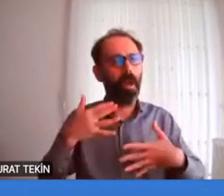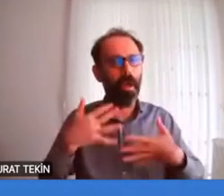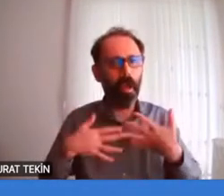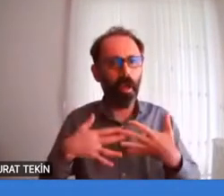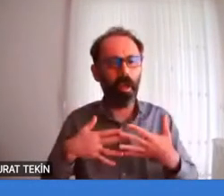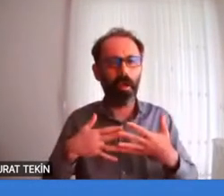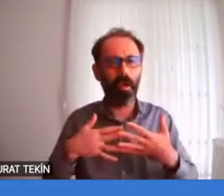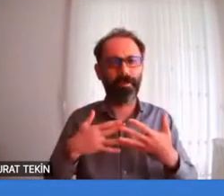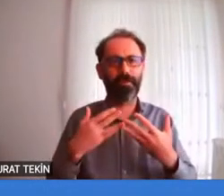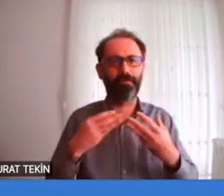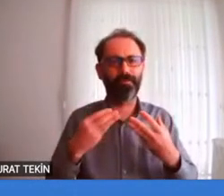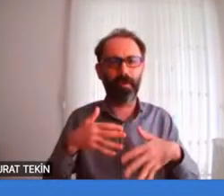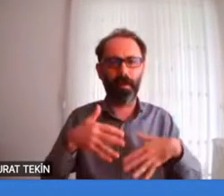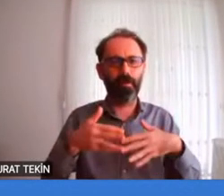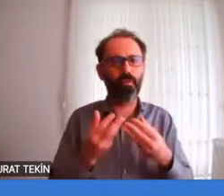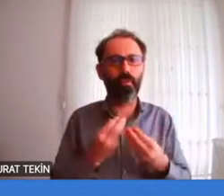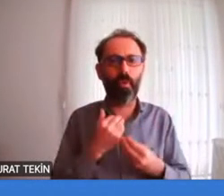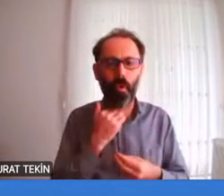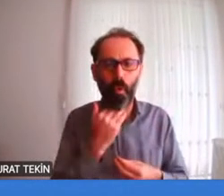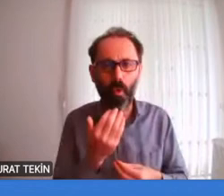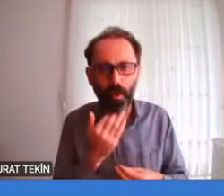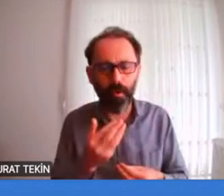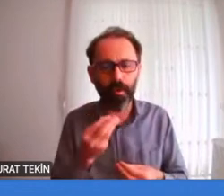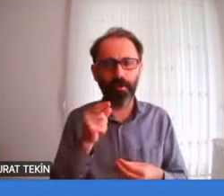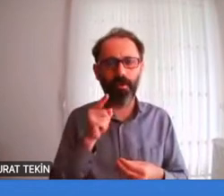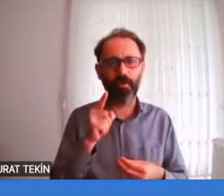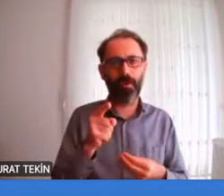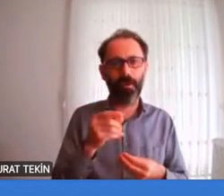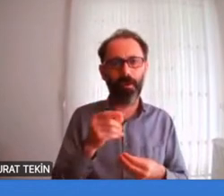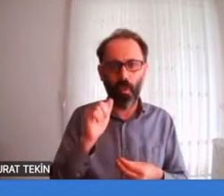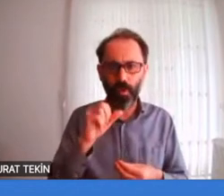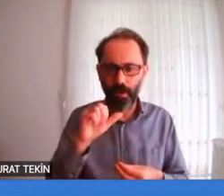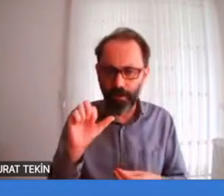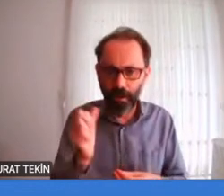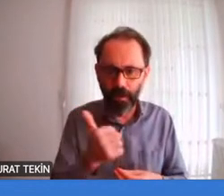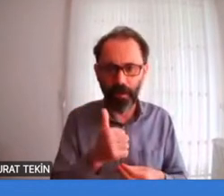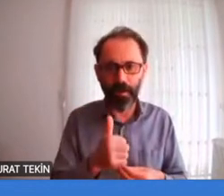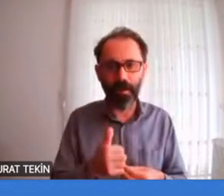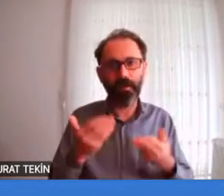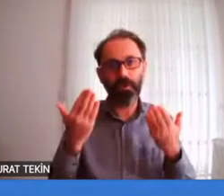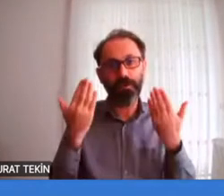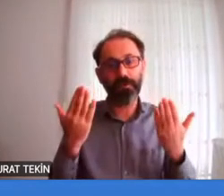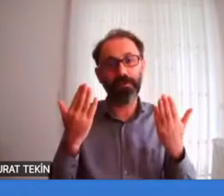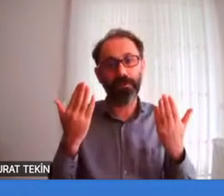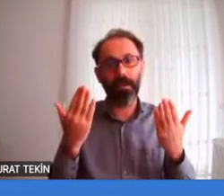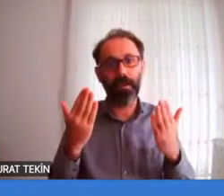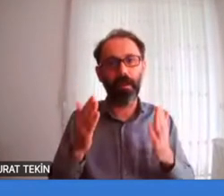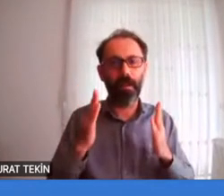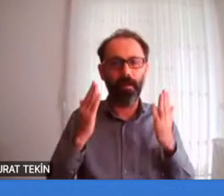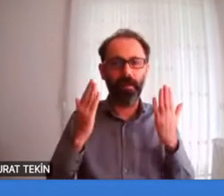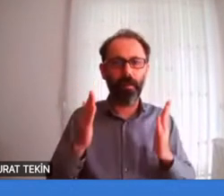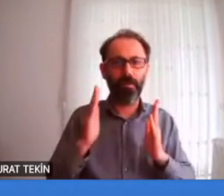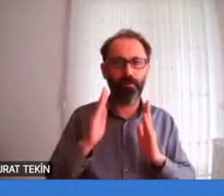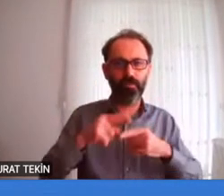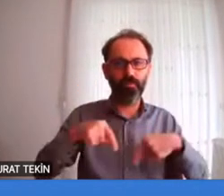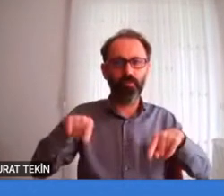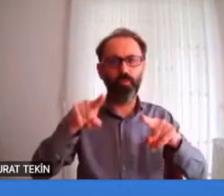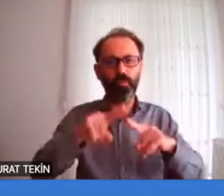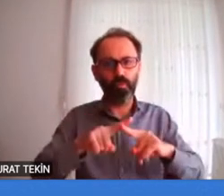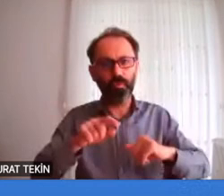anlaşıyoruz. Bu yapılan hizmetler bizim için çok önemli, çok değerli. İnşallah artarak bütün diğer üniversitelerine devam etmesini